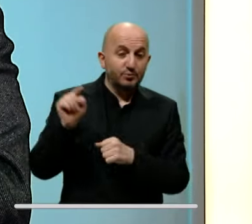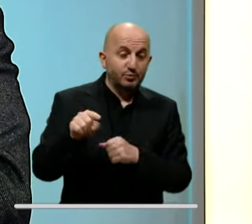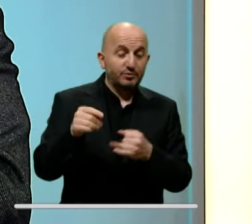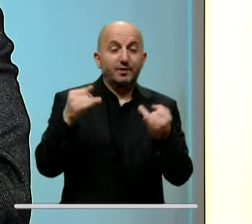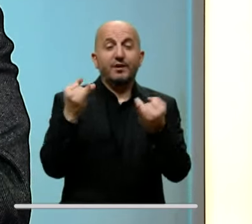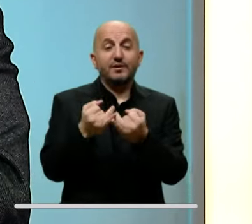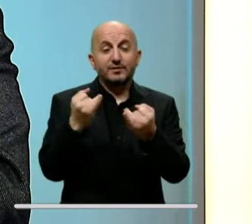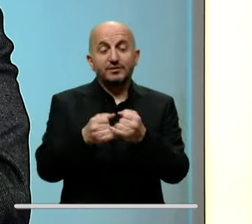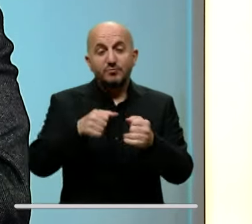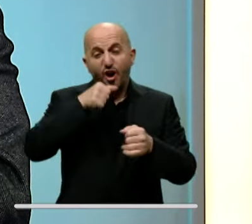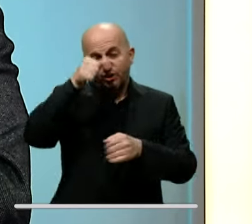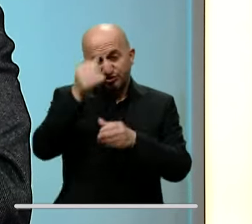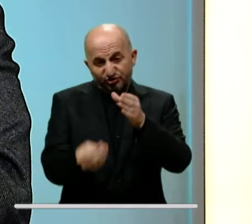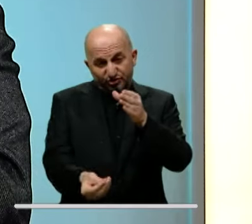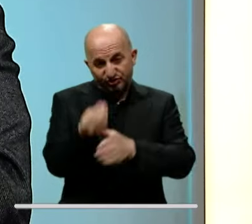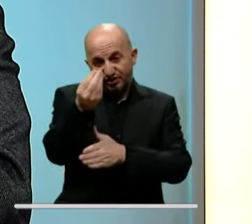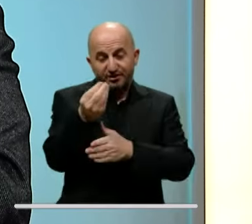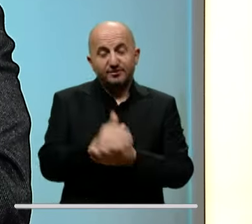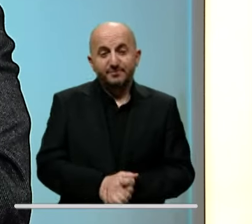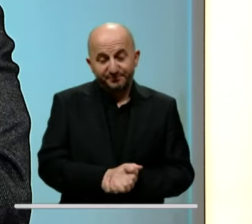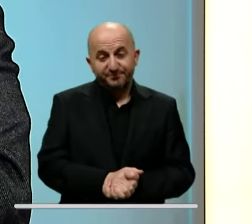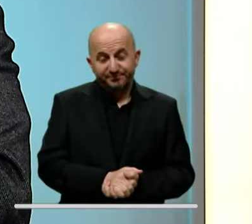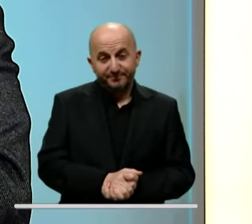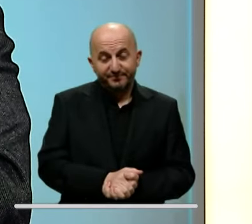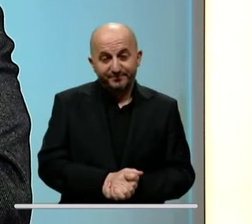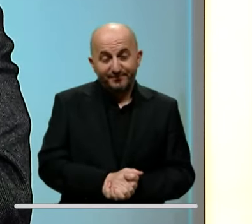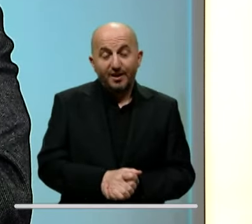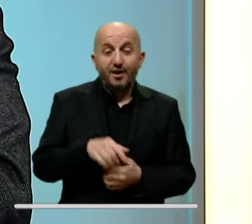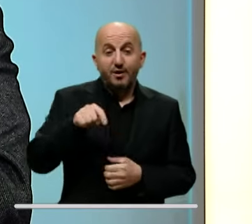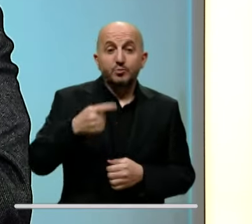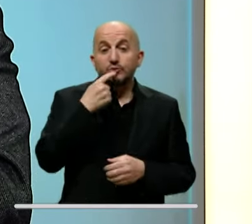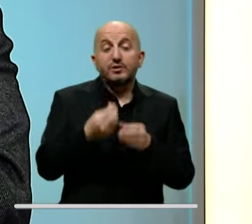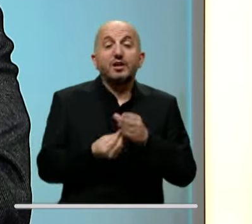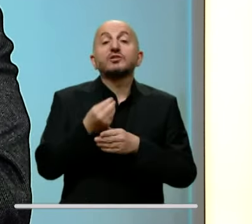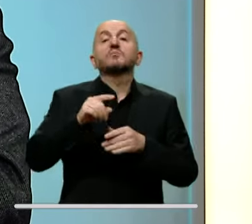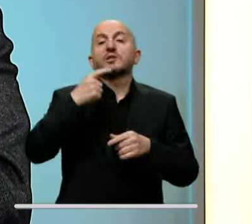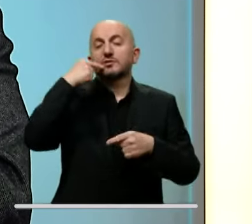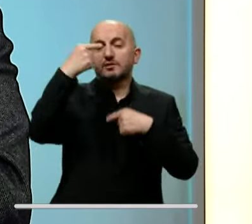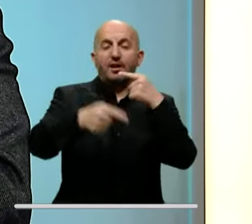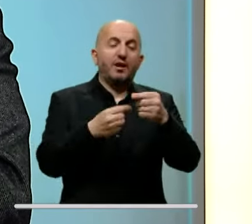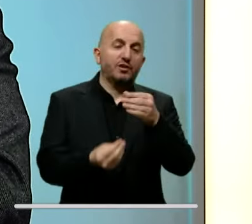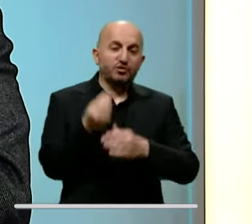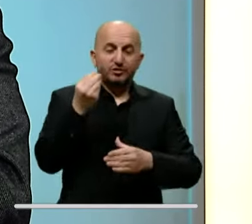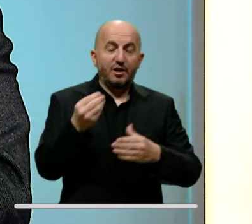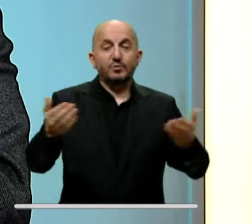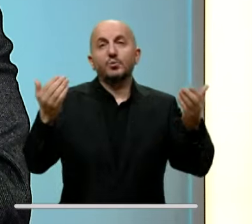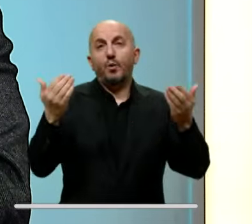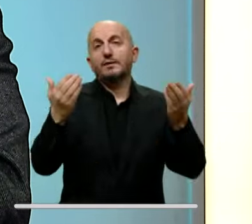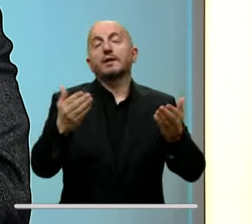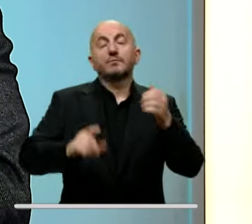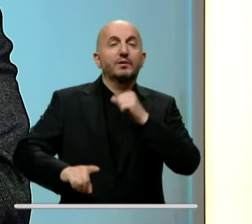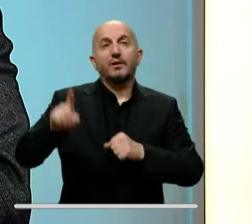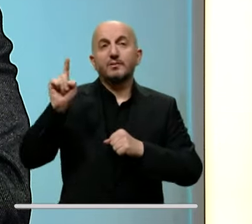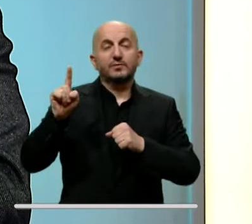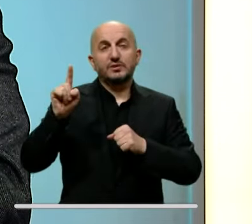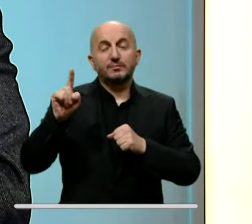kardeşimize Hac çıkar Eee bu sene çıkmadıysa gelecek sene çık dua edelim Rabbim